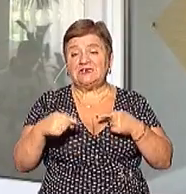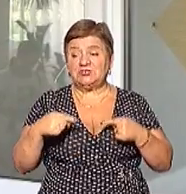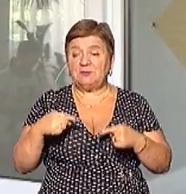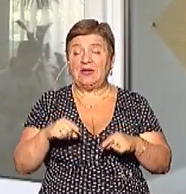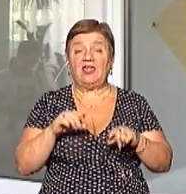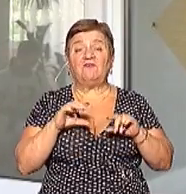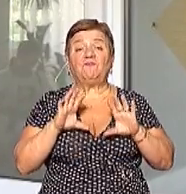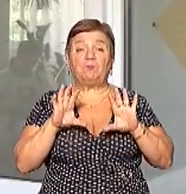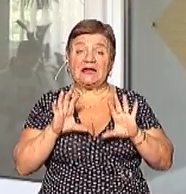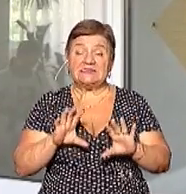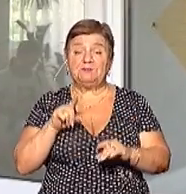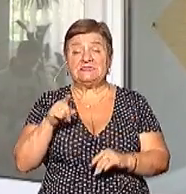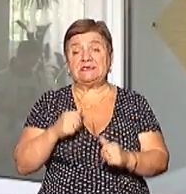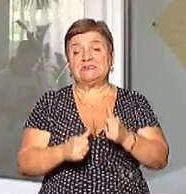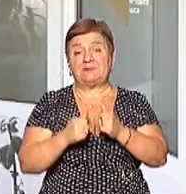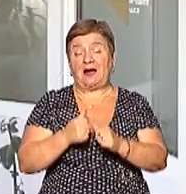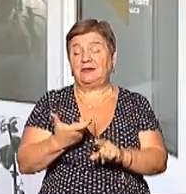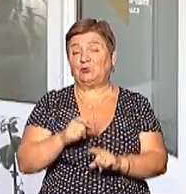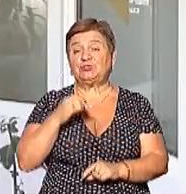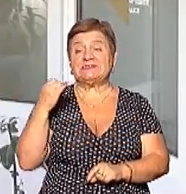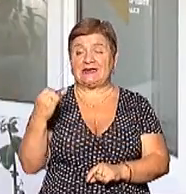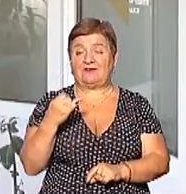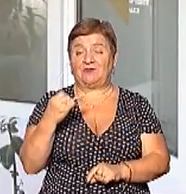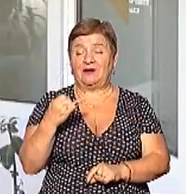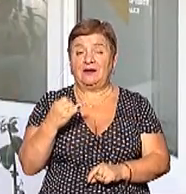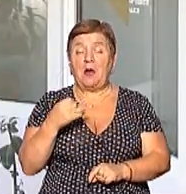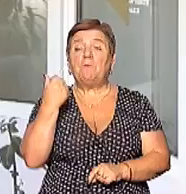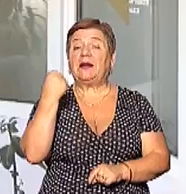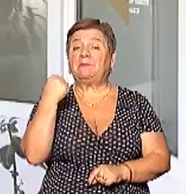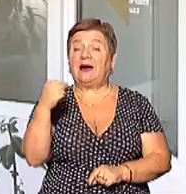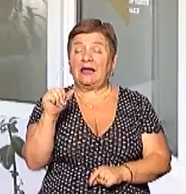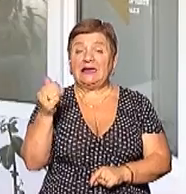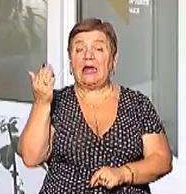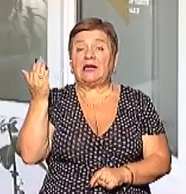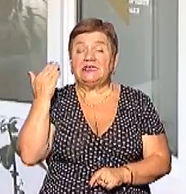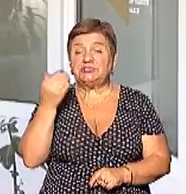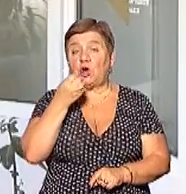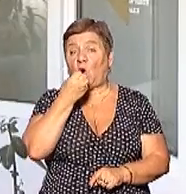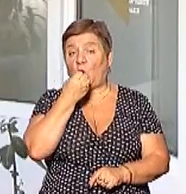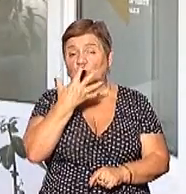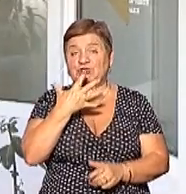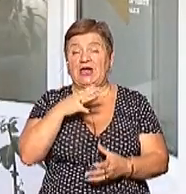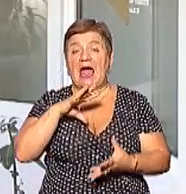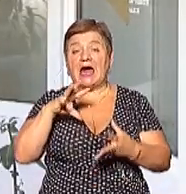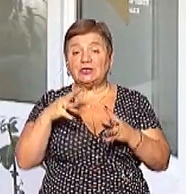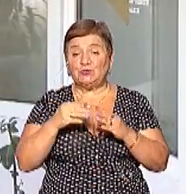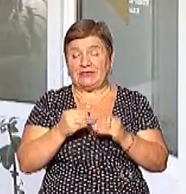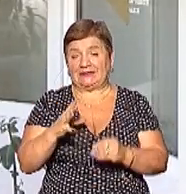в принципі, це от звання, це дуже цікаво. Перемагали раніше, займали хороші результати минулого року